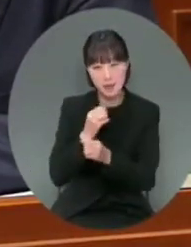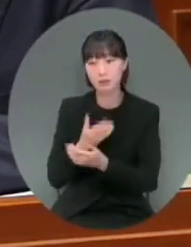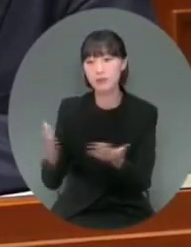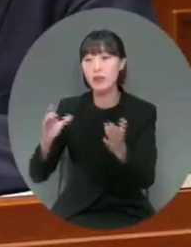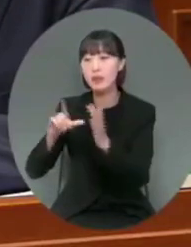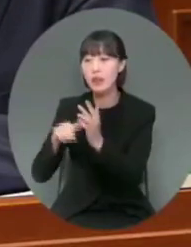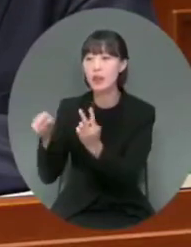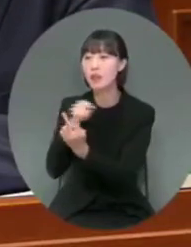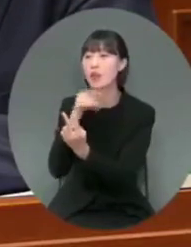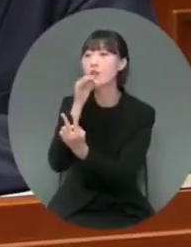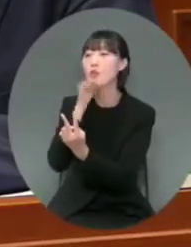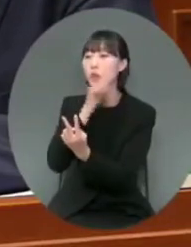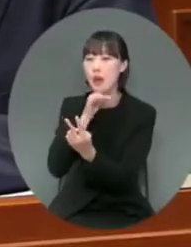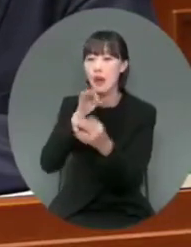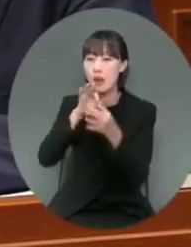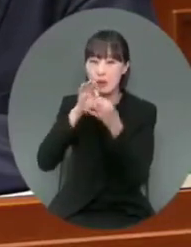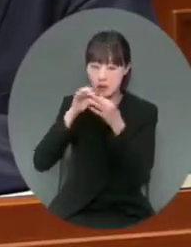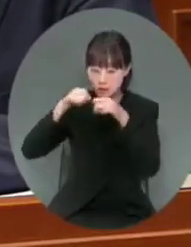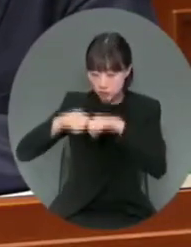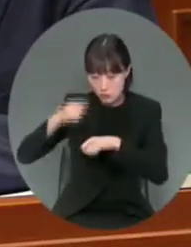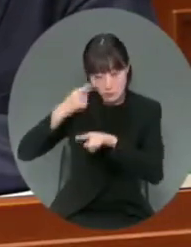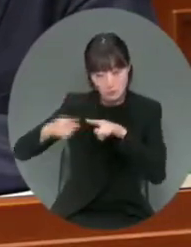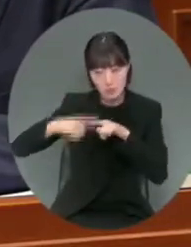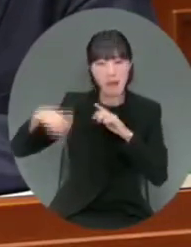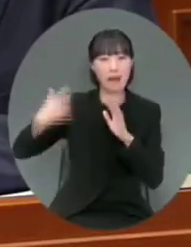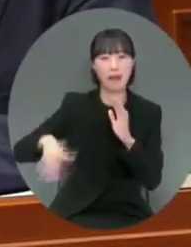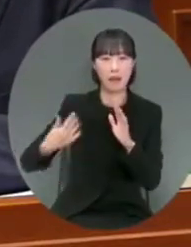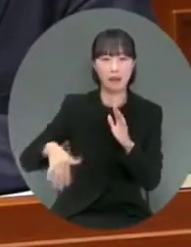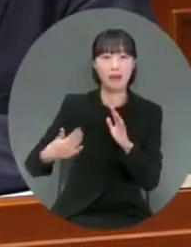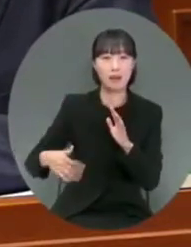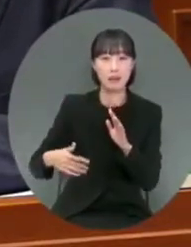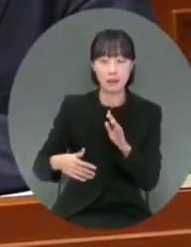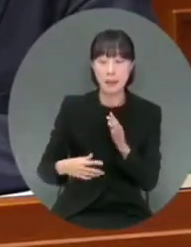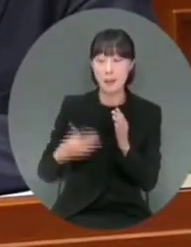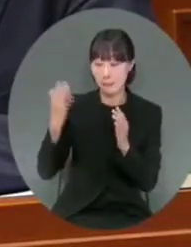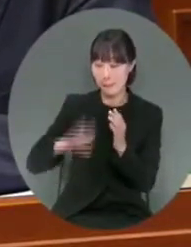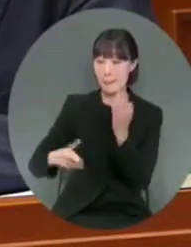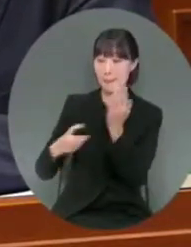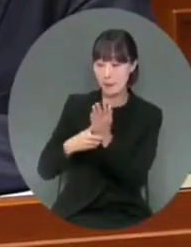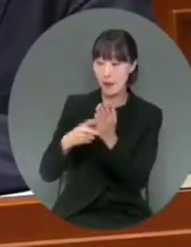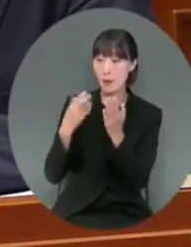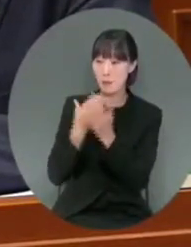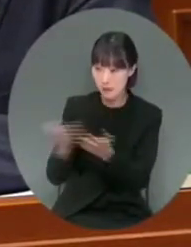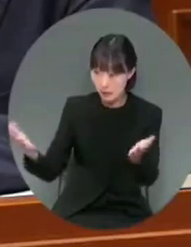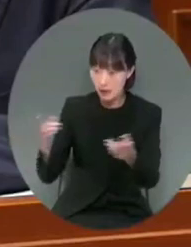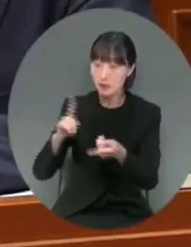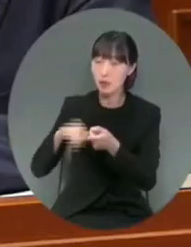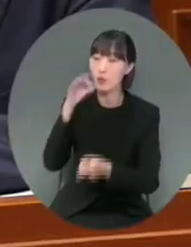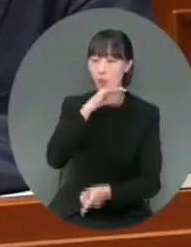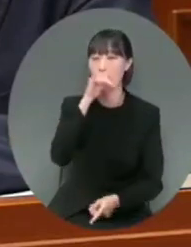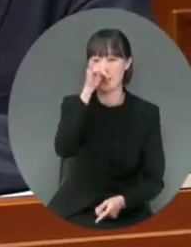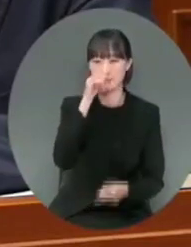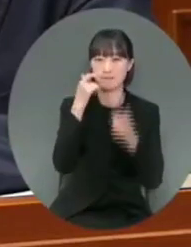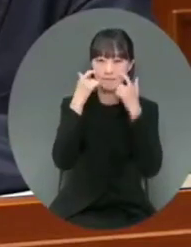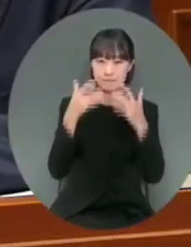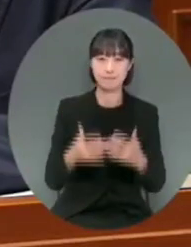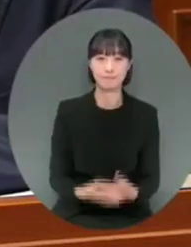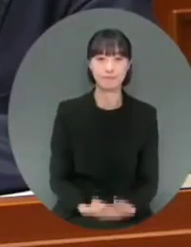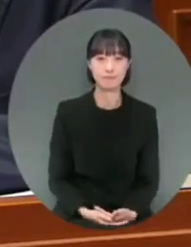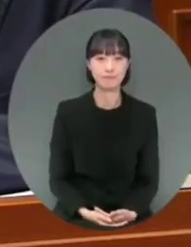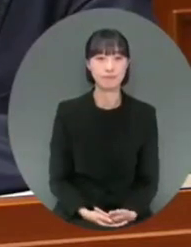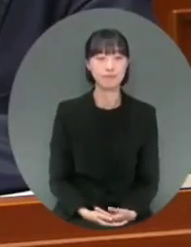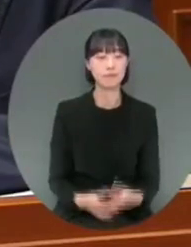부분에 대해서는 분석이 안 돼 있고요. 상품권 발행의 효과는 있다 이렇게만 나와 있는 걸로. 네.